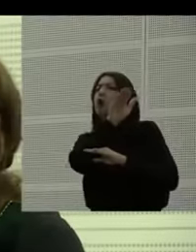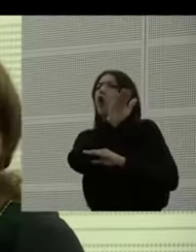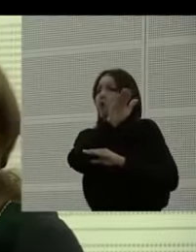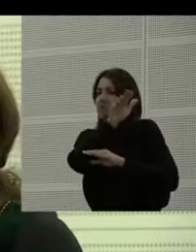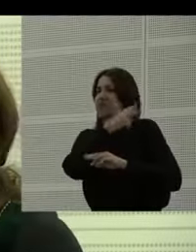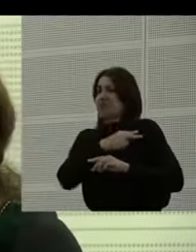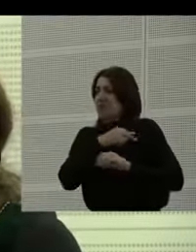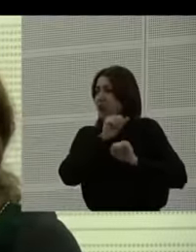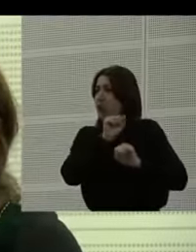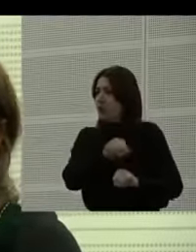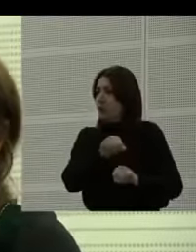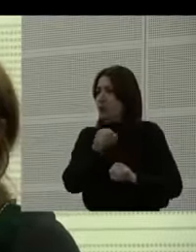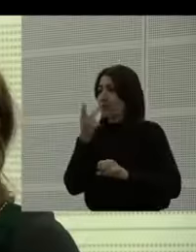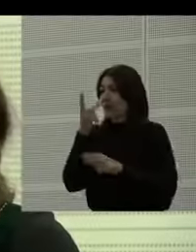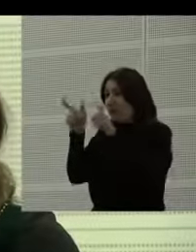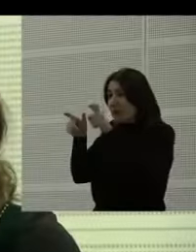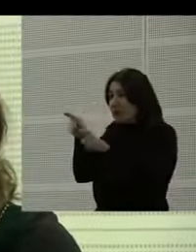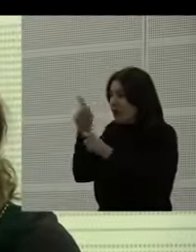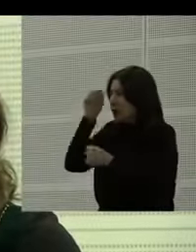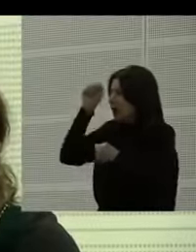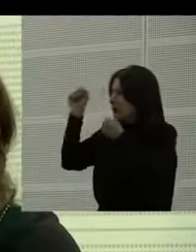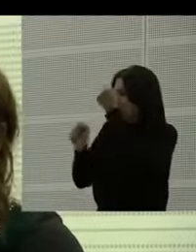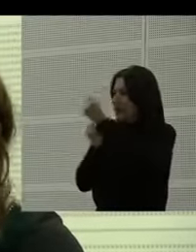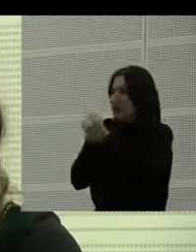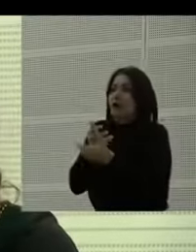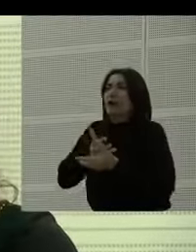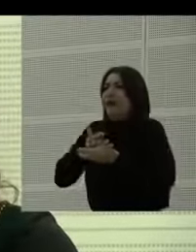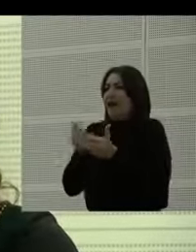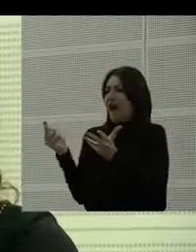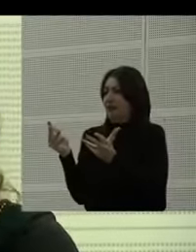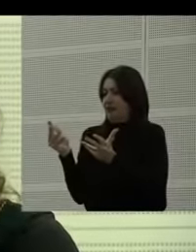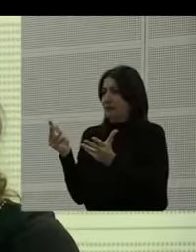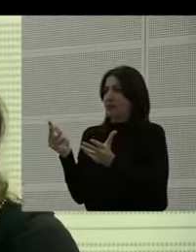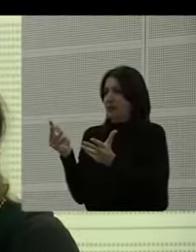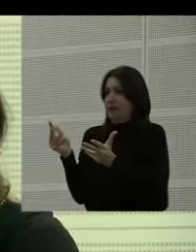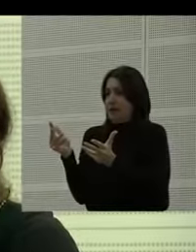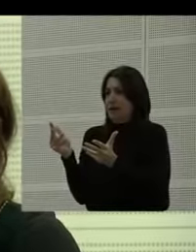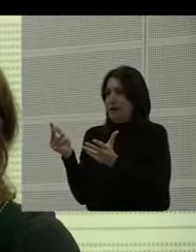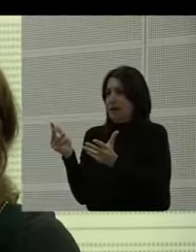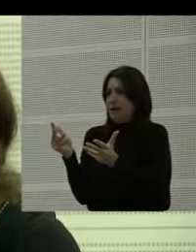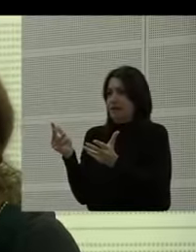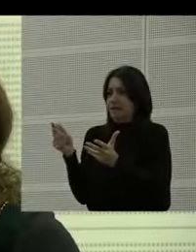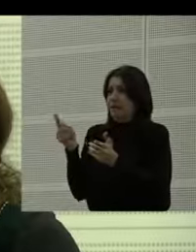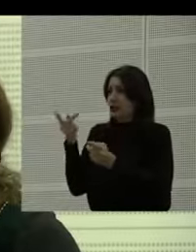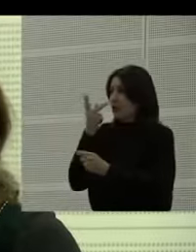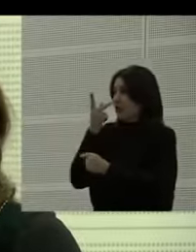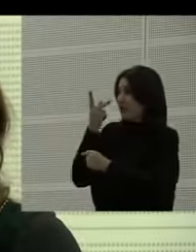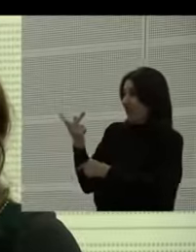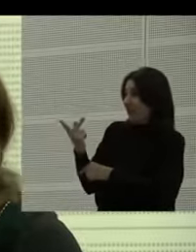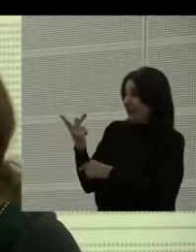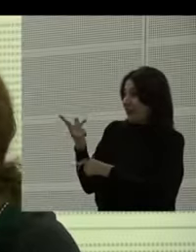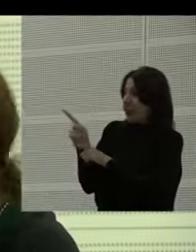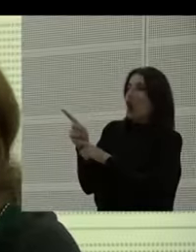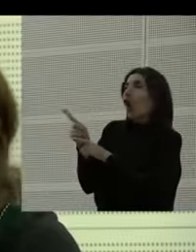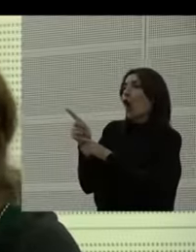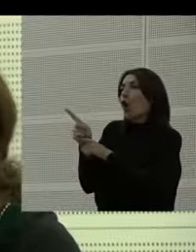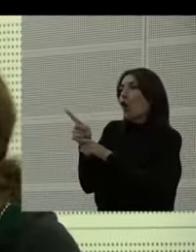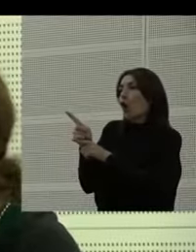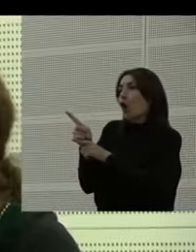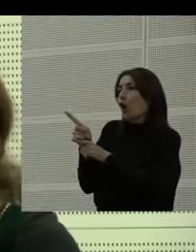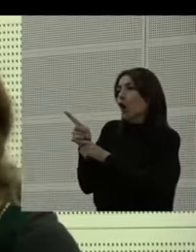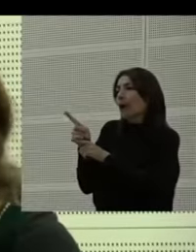una disperazione così grande, così enorme, che tu spendi tutto quello che